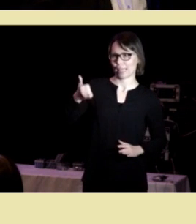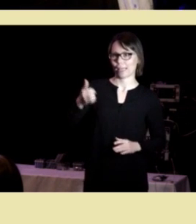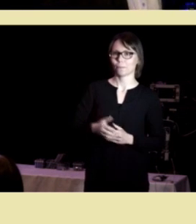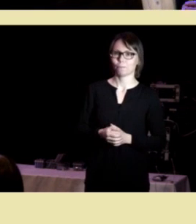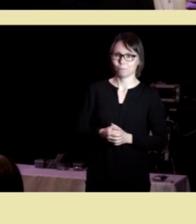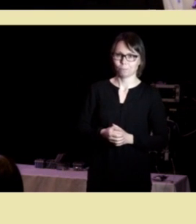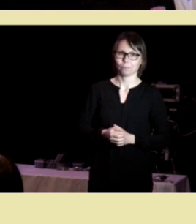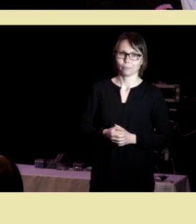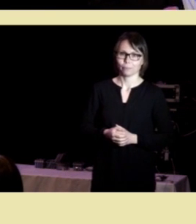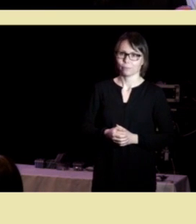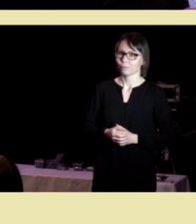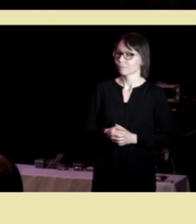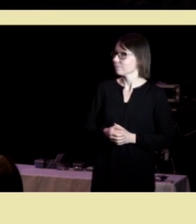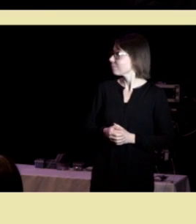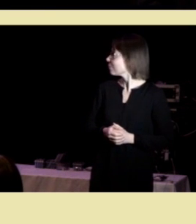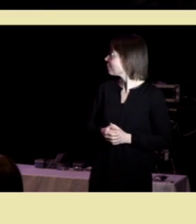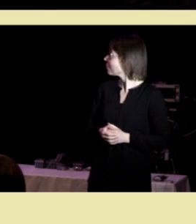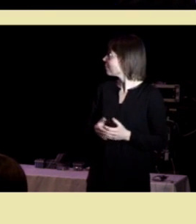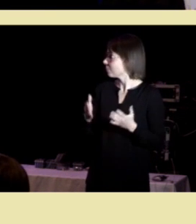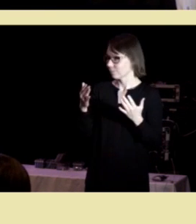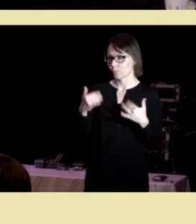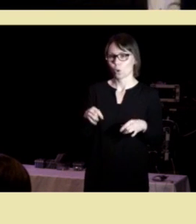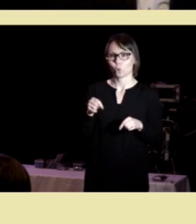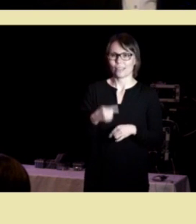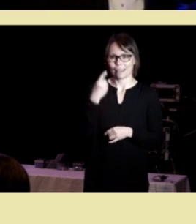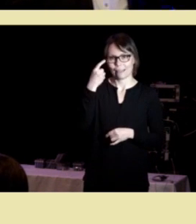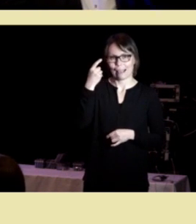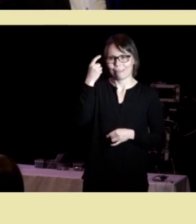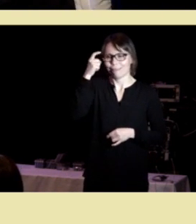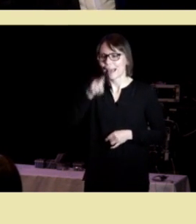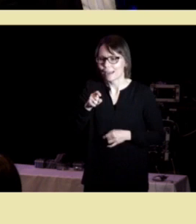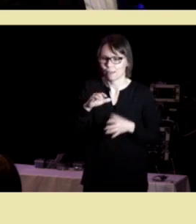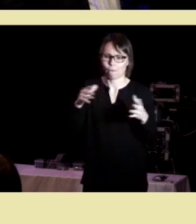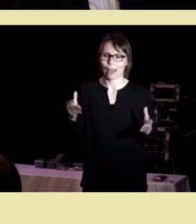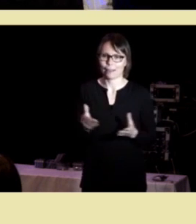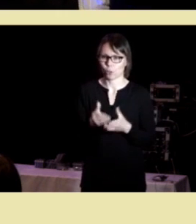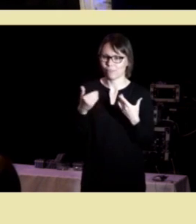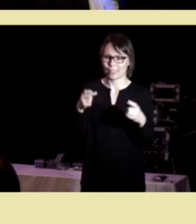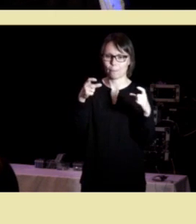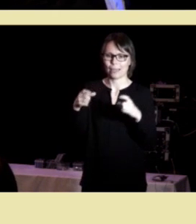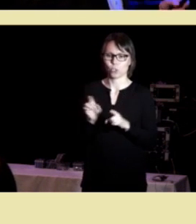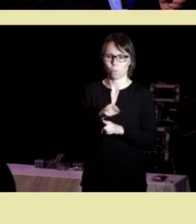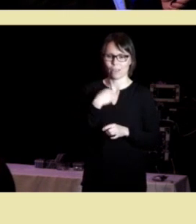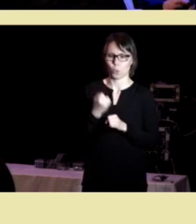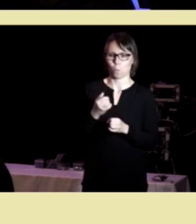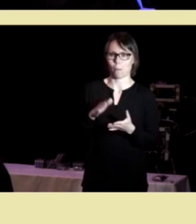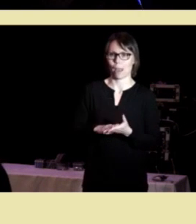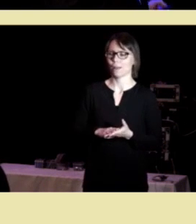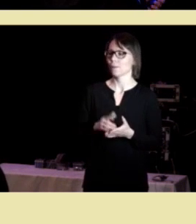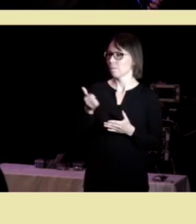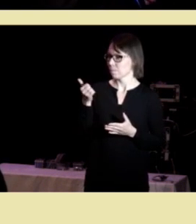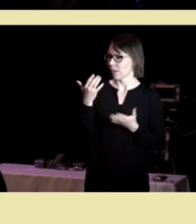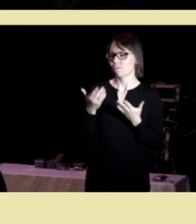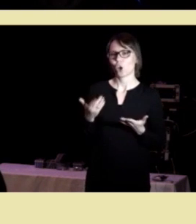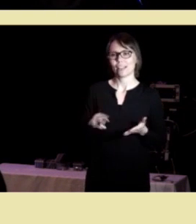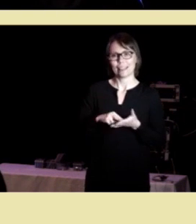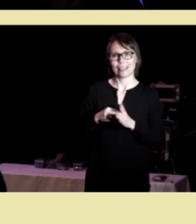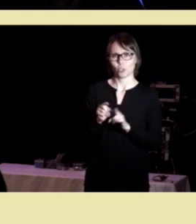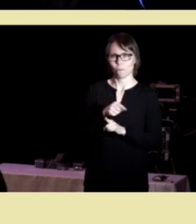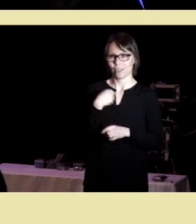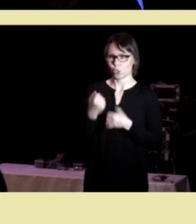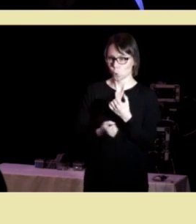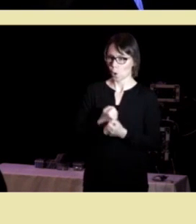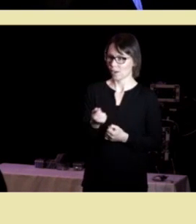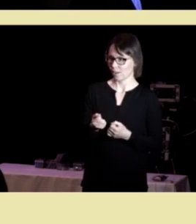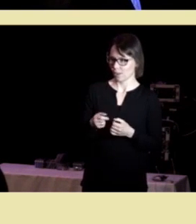viktig. Nå skal jeg gå inn i denne nerdeverdenen og vise noen av de bildene vi jobber med. Dette er en vanlig teknikk vi